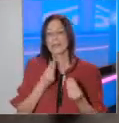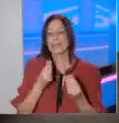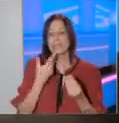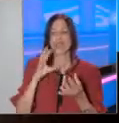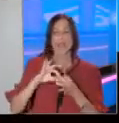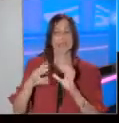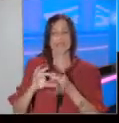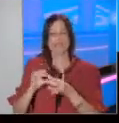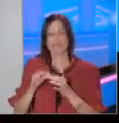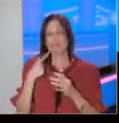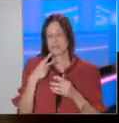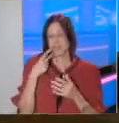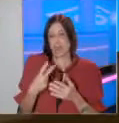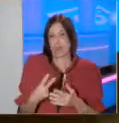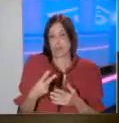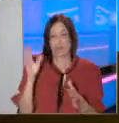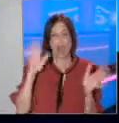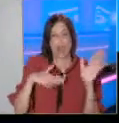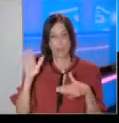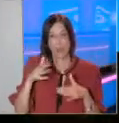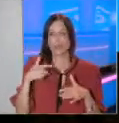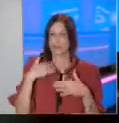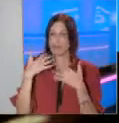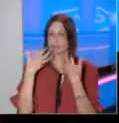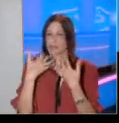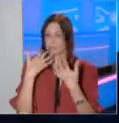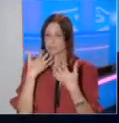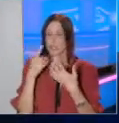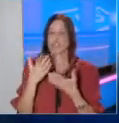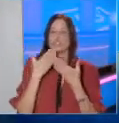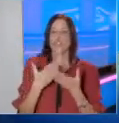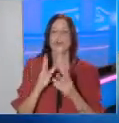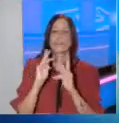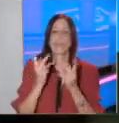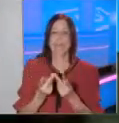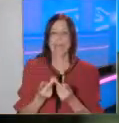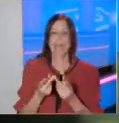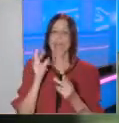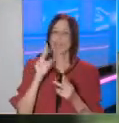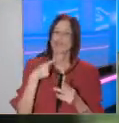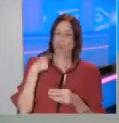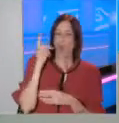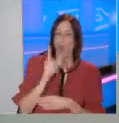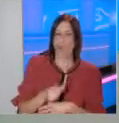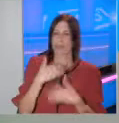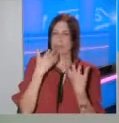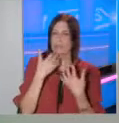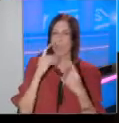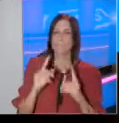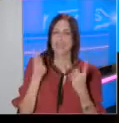ברשת, אם אנחנו עדים לאלימות הזה, אנחנו יכולים לדווח לשירותים בקהילה, יש לנו חובת דיווח על